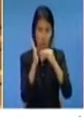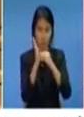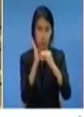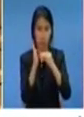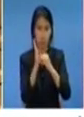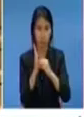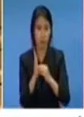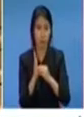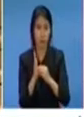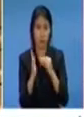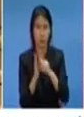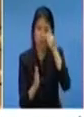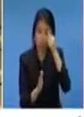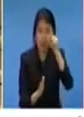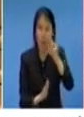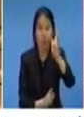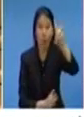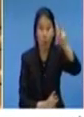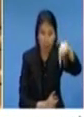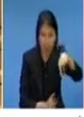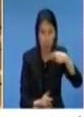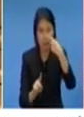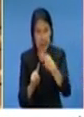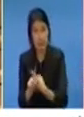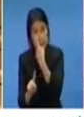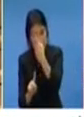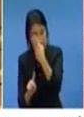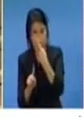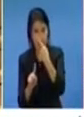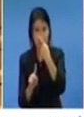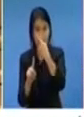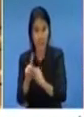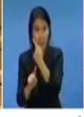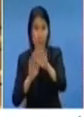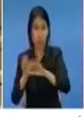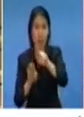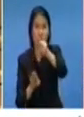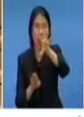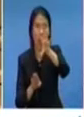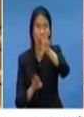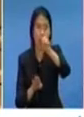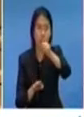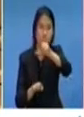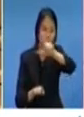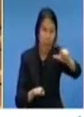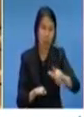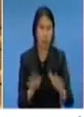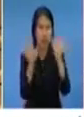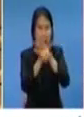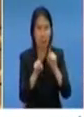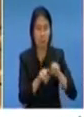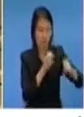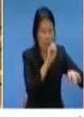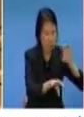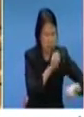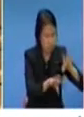ละ 6,000 ตรงนี้ครับเดือนละ 1,000 เดือนละ150ล้านบาทต้องใช้กับตรงนี้อยู่เพื่อกำจัดขยะเอ